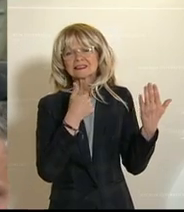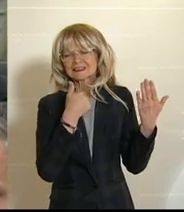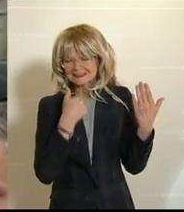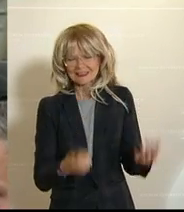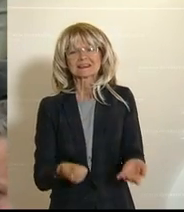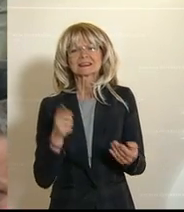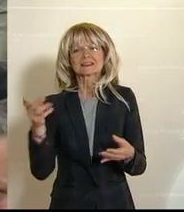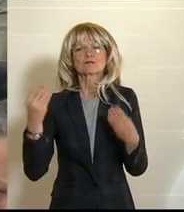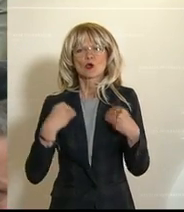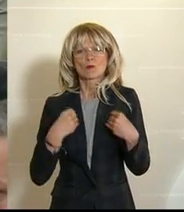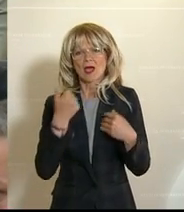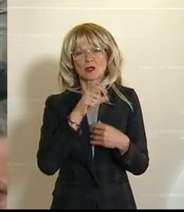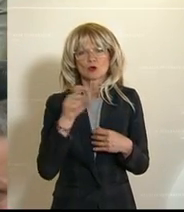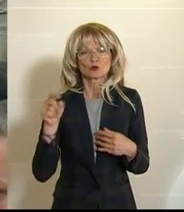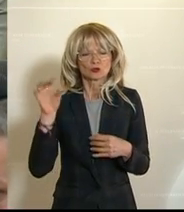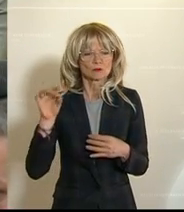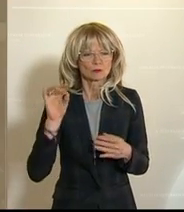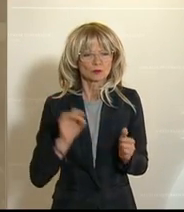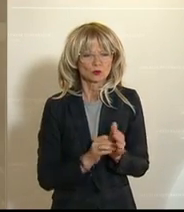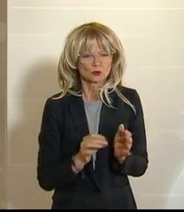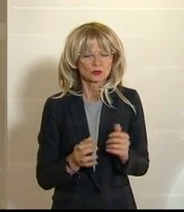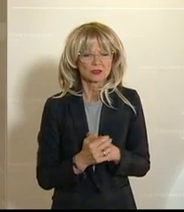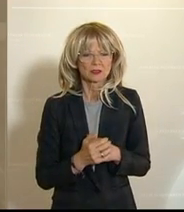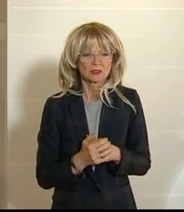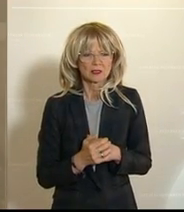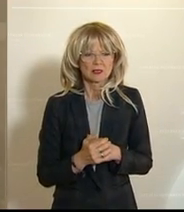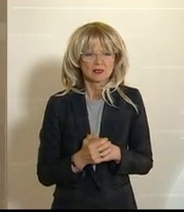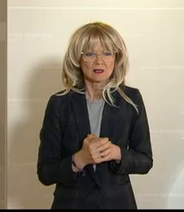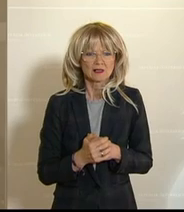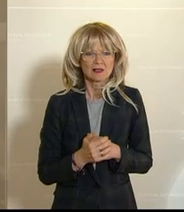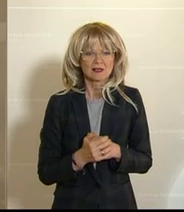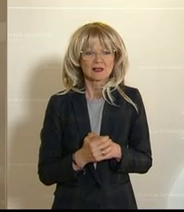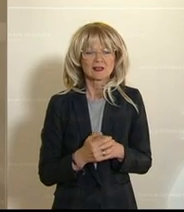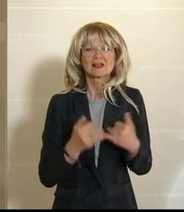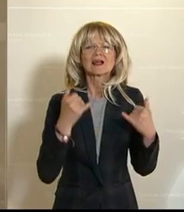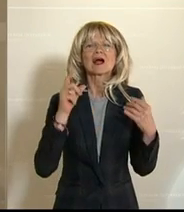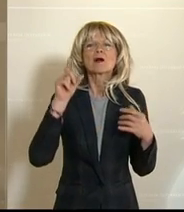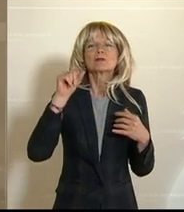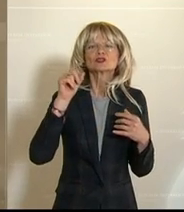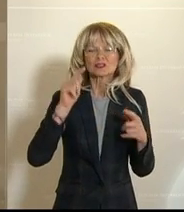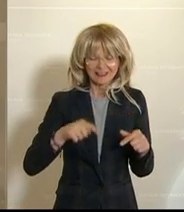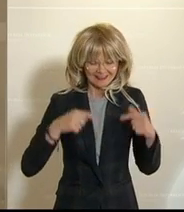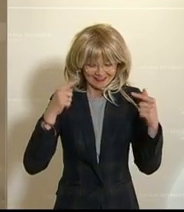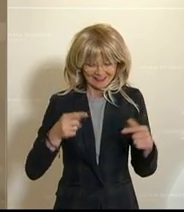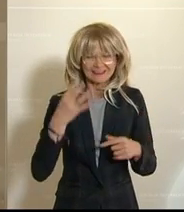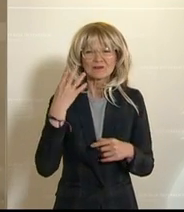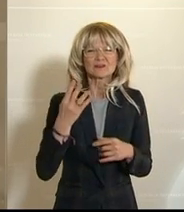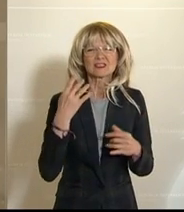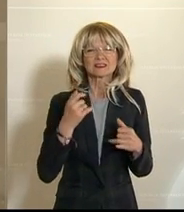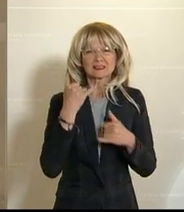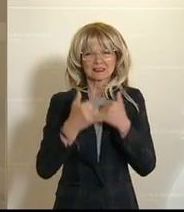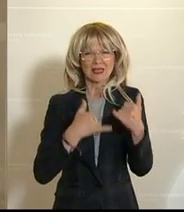15,2% des BIPs im Jahr 2060. Das heißt, wir haben über die nächsten 40 Jahre ein Wachstum